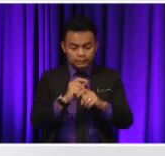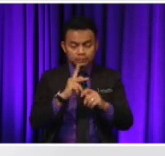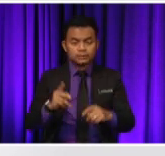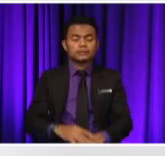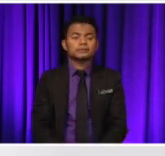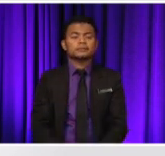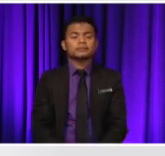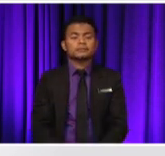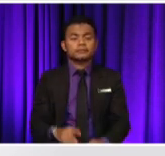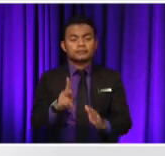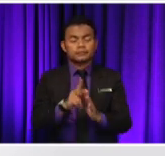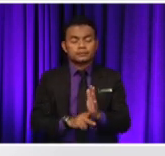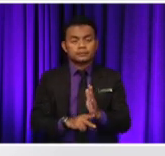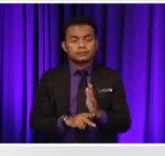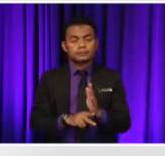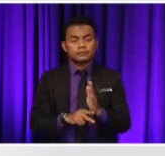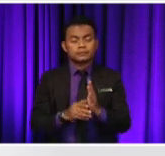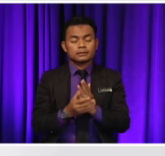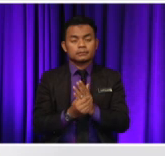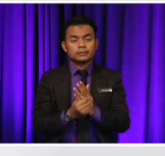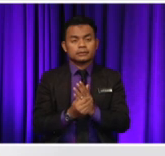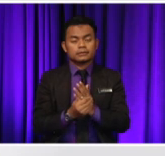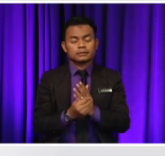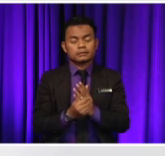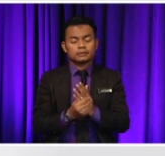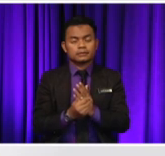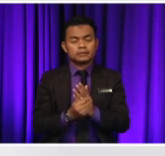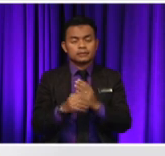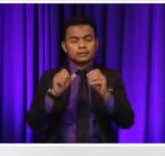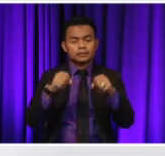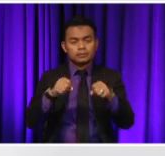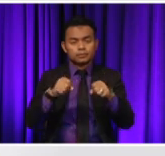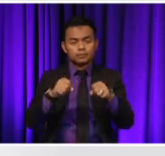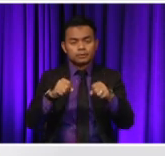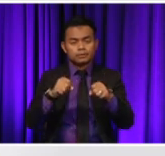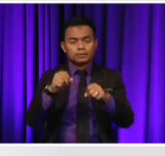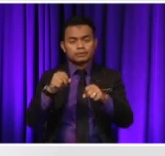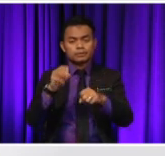untuk membuat rancangan jangka panjang dan menghina pasti peruntukan